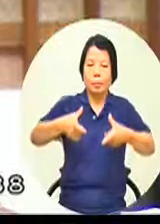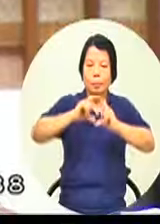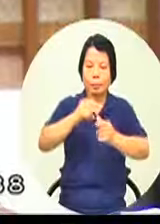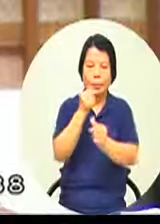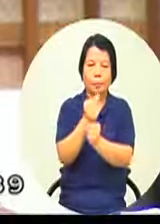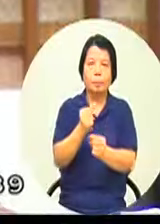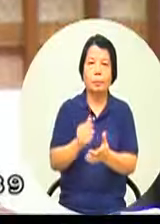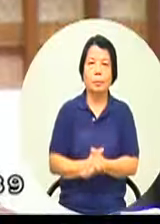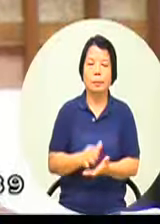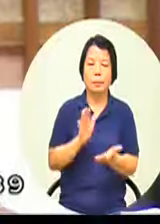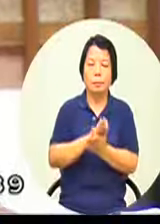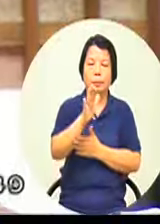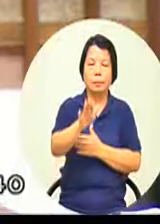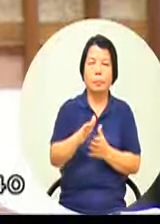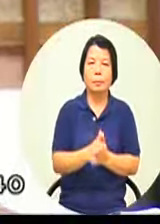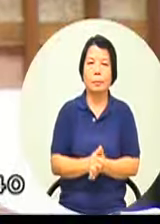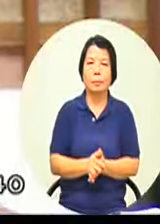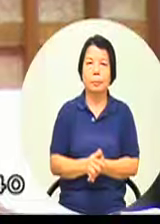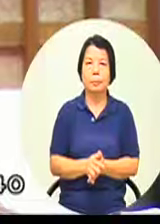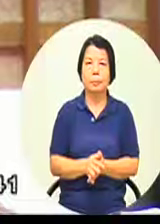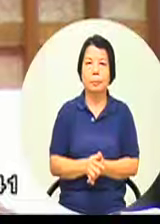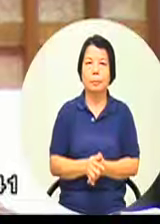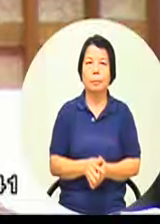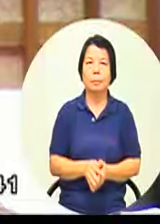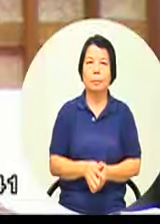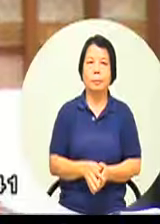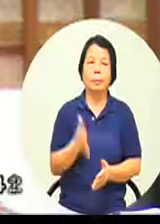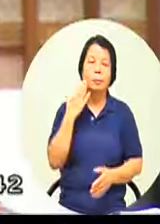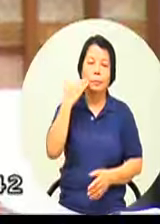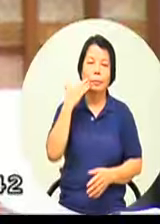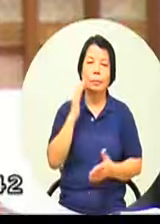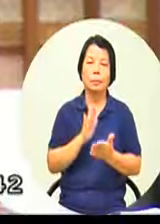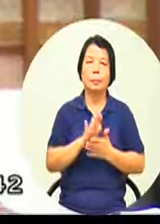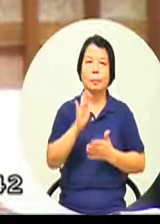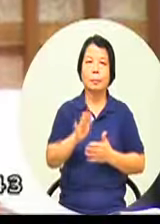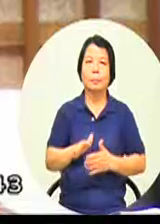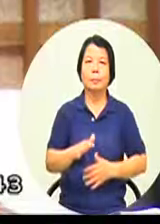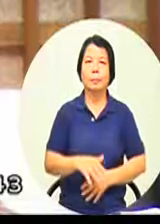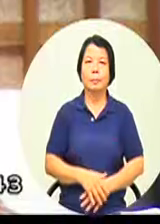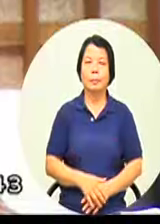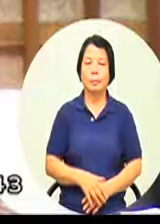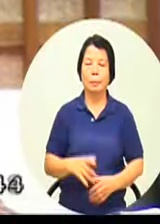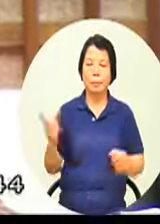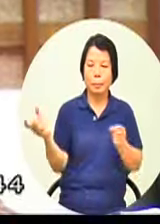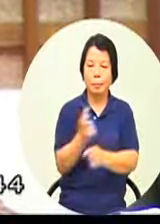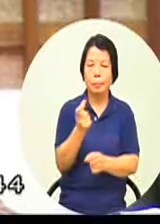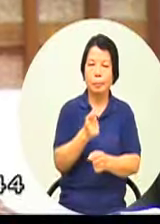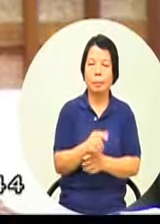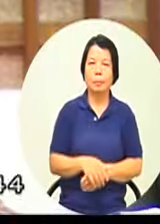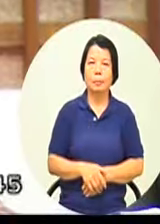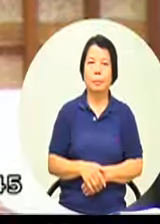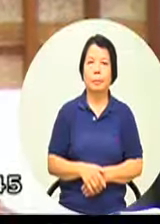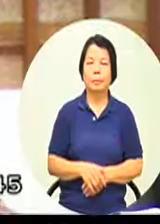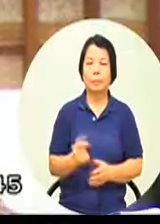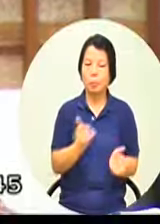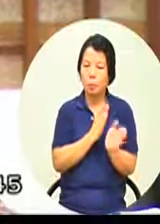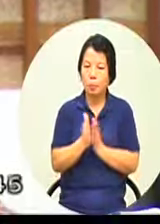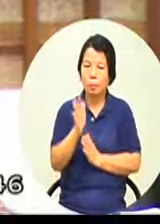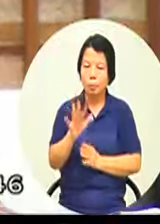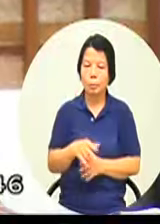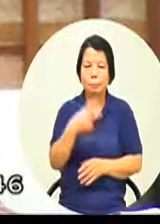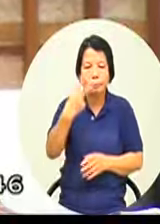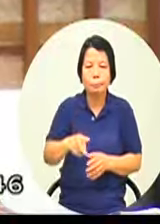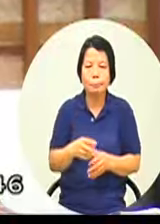明。在未来在这上面来讲的话，如果说未来台风的预期心理之下还是这个样